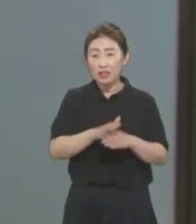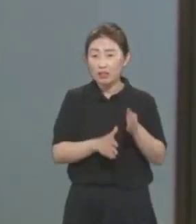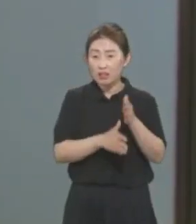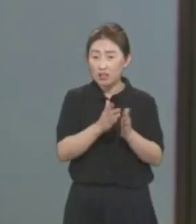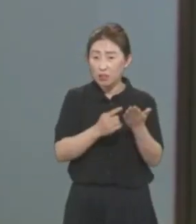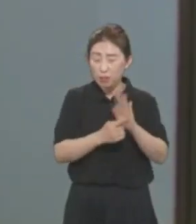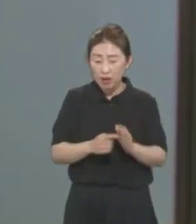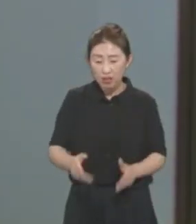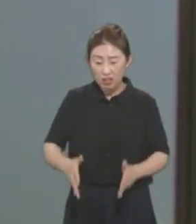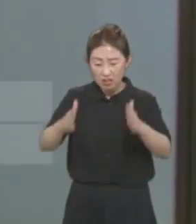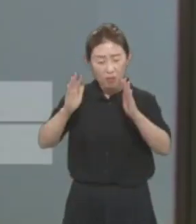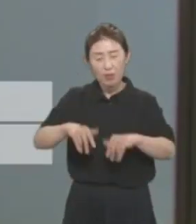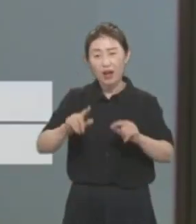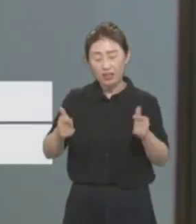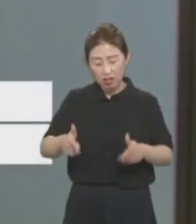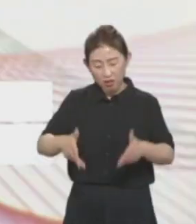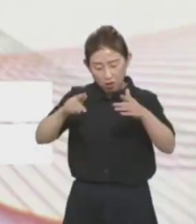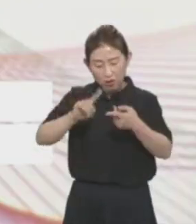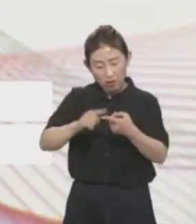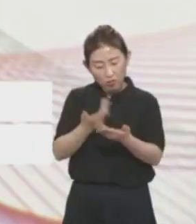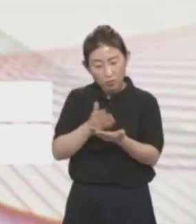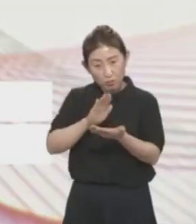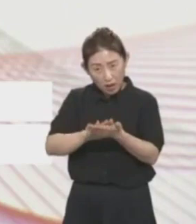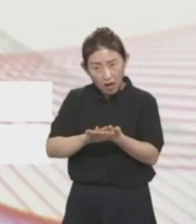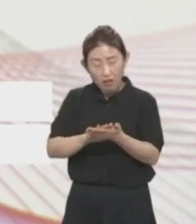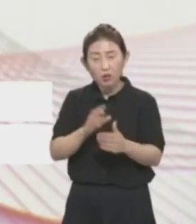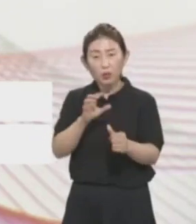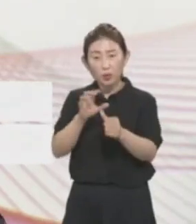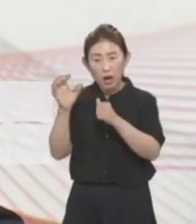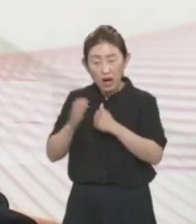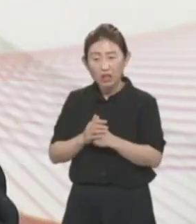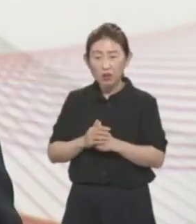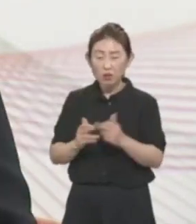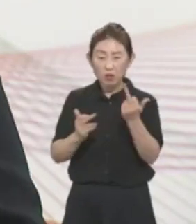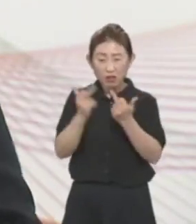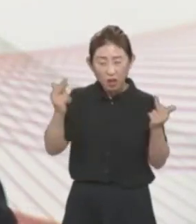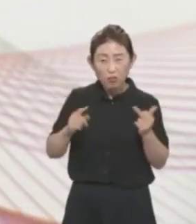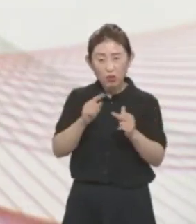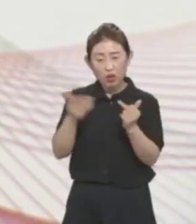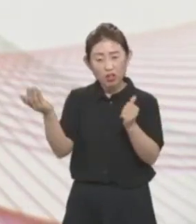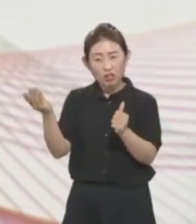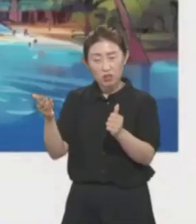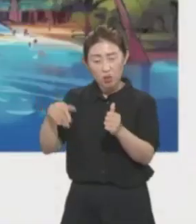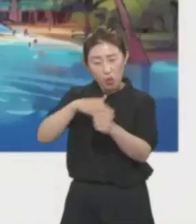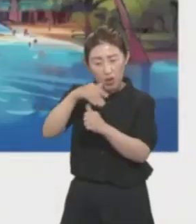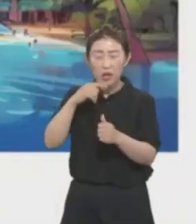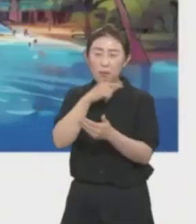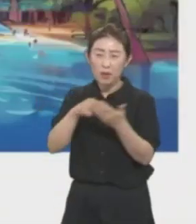기존 시설을 최대한 활용해 환경 훼손을 최소화하겠다고 밝혔지만 지역